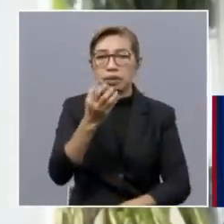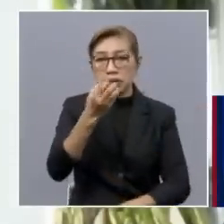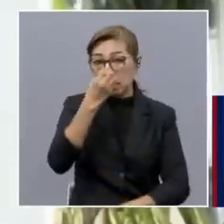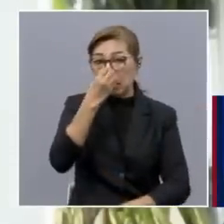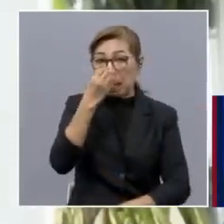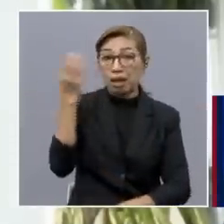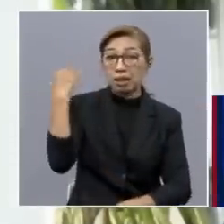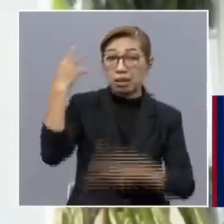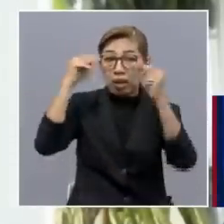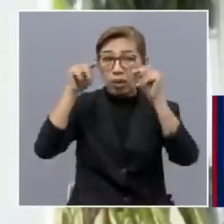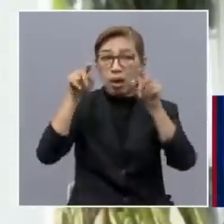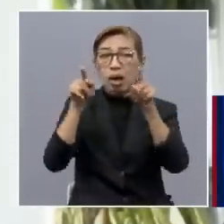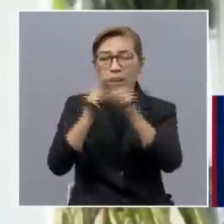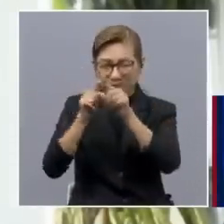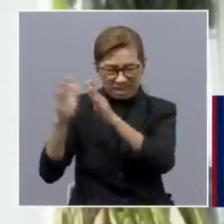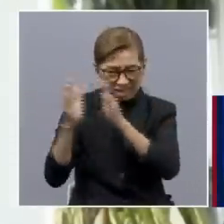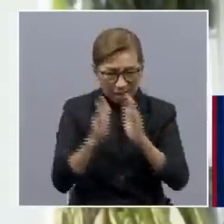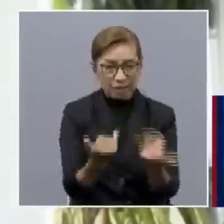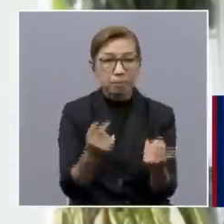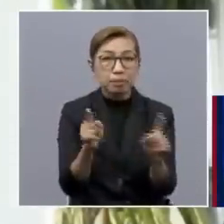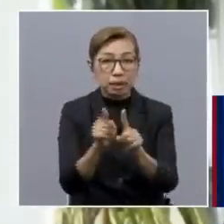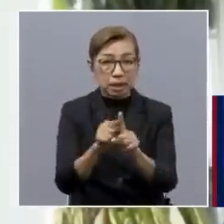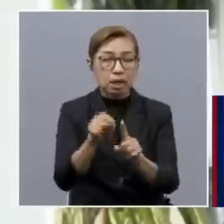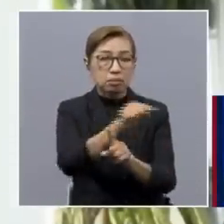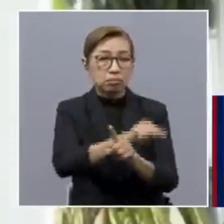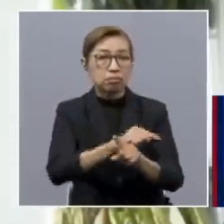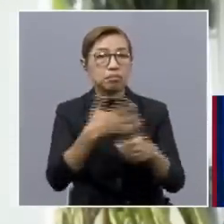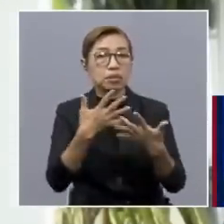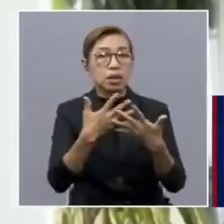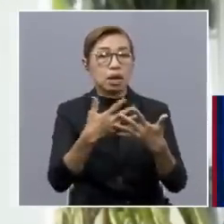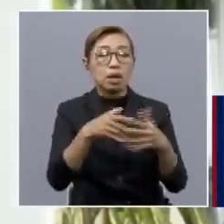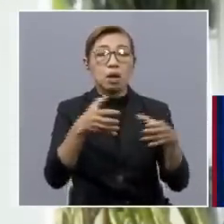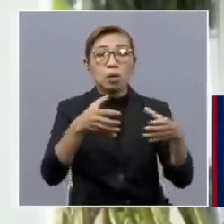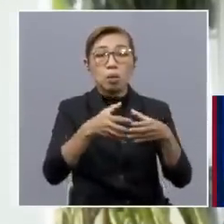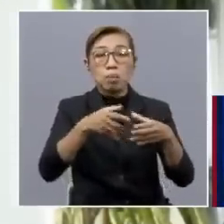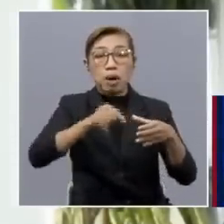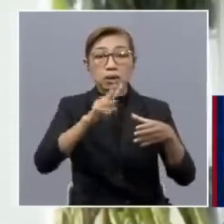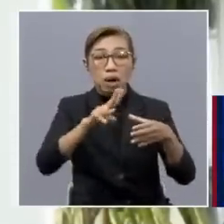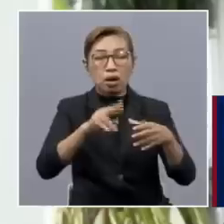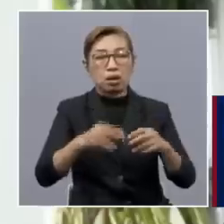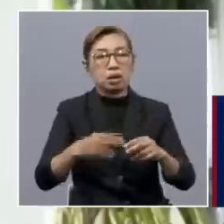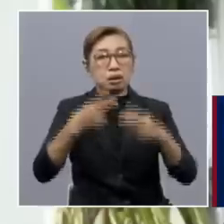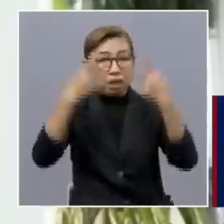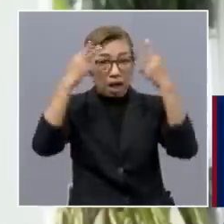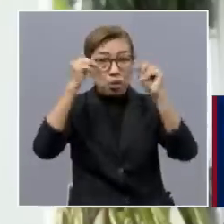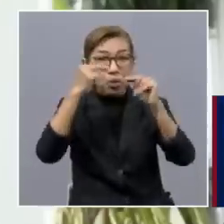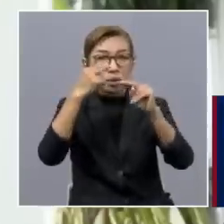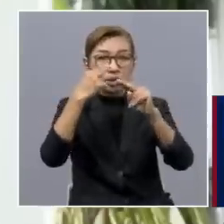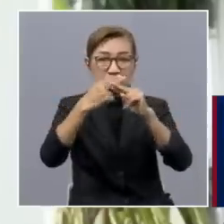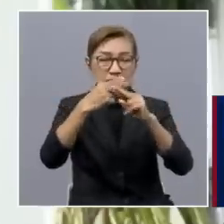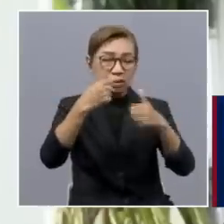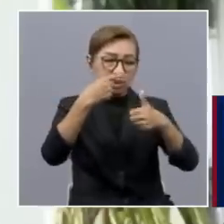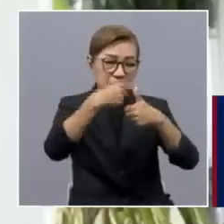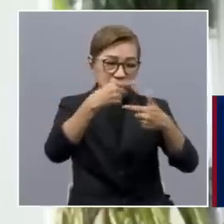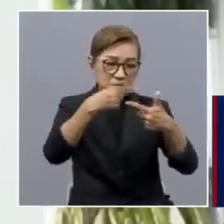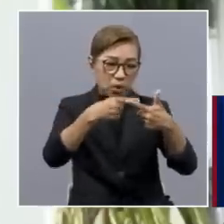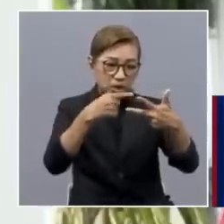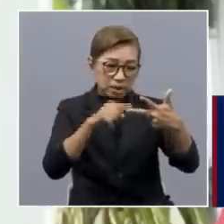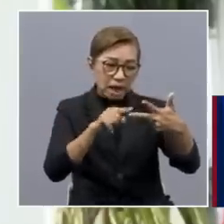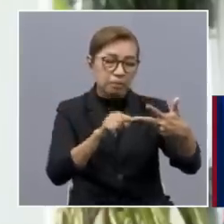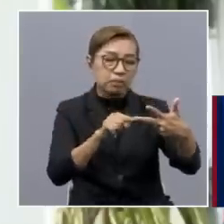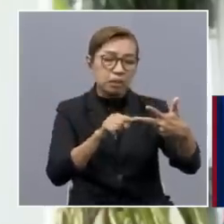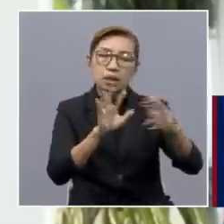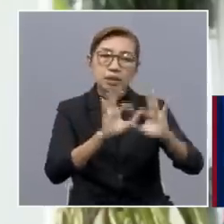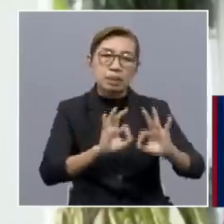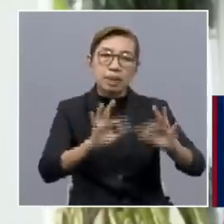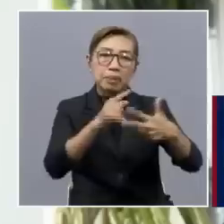าความเห็นเรื่องของแคนดิเดตนายกคนที่3ของเพื่อไทยเนี่ยเอาเข้าจริงๆไม่สำคัญหรอกเพราะสุดท้ายแล้วเนี่ยนะครับทั้ง3ค